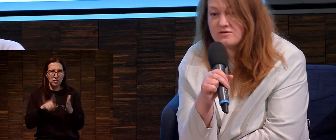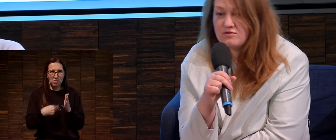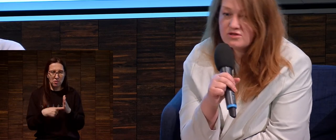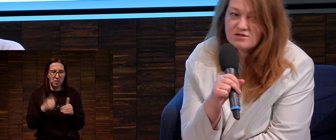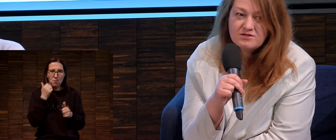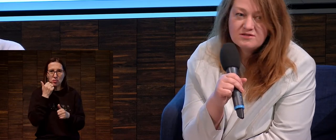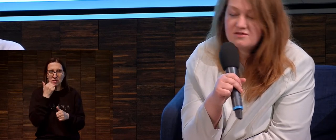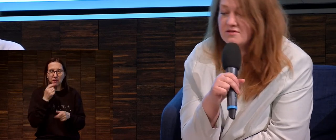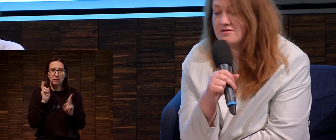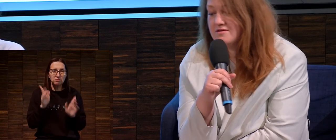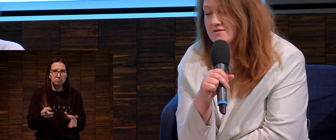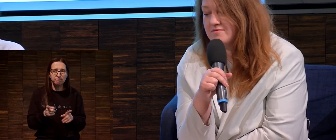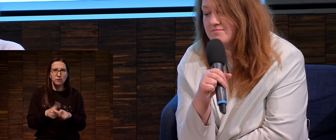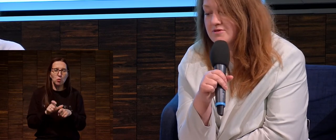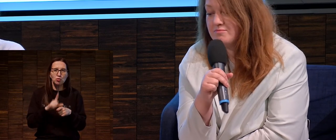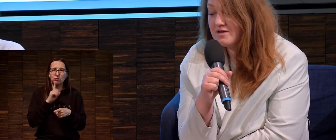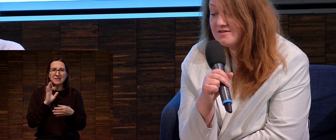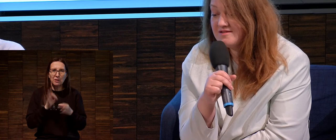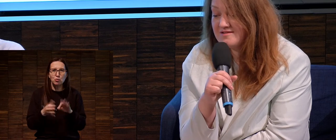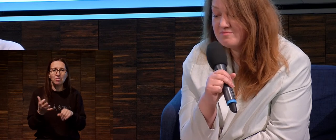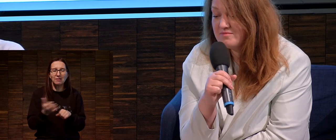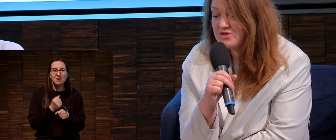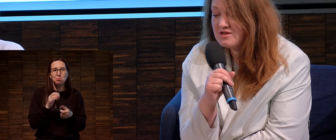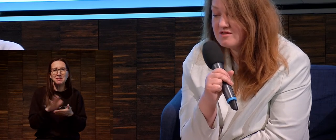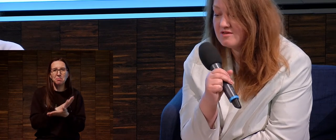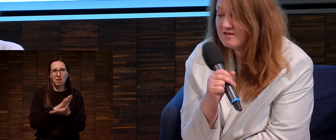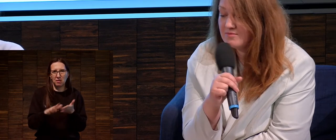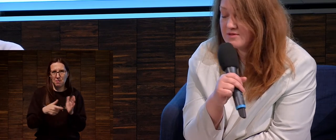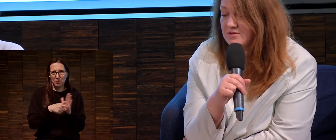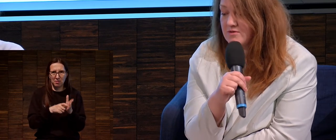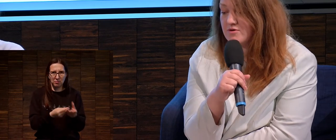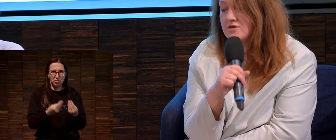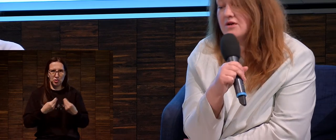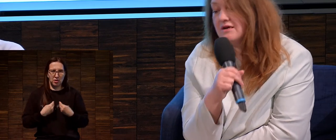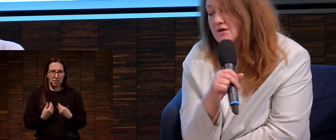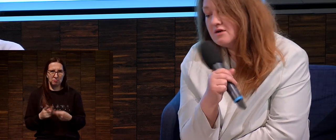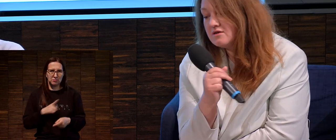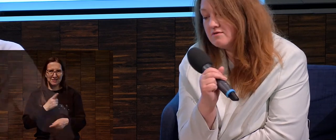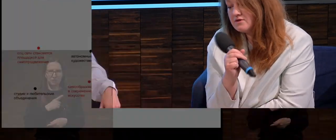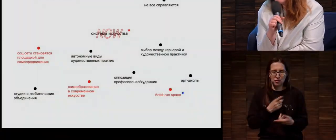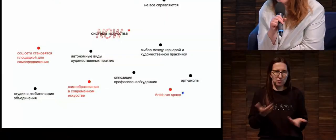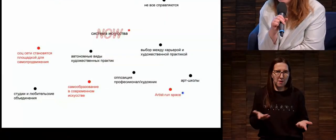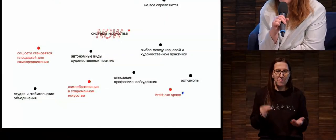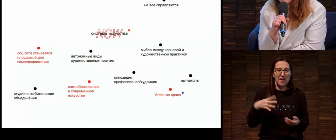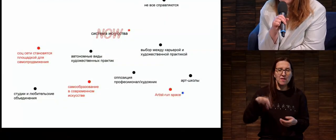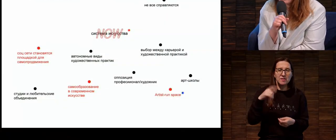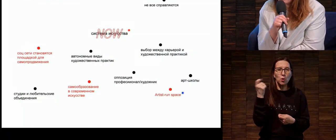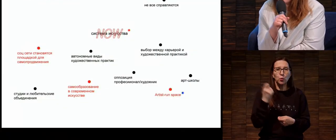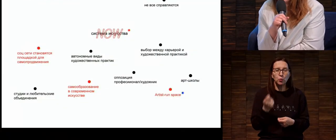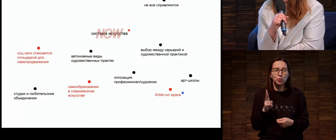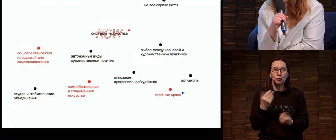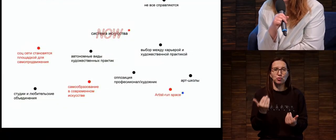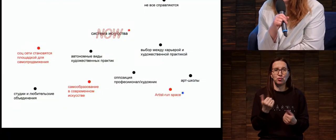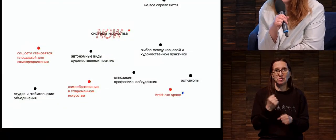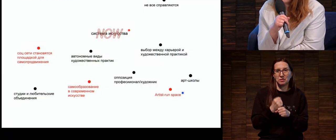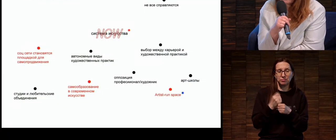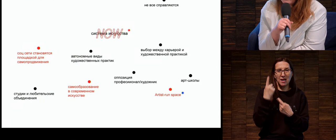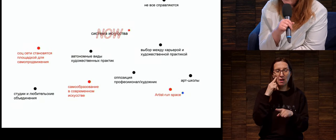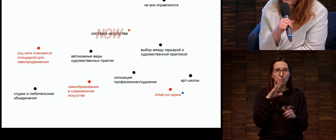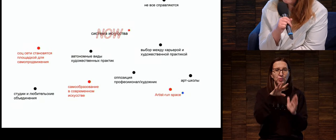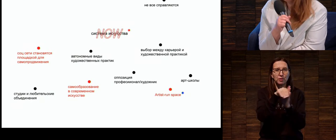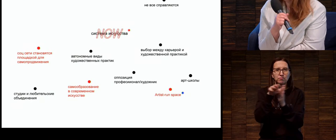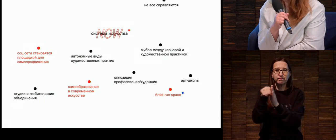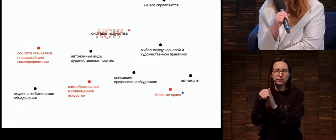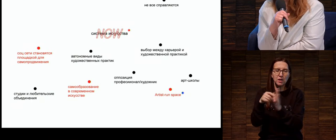Москва, довольно сложно найти бесплатное помещение для мастерской. И все художники, которые сейчас работают в студиях, в